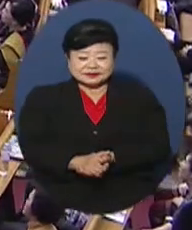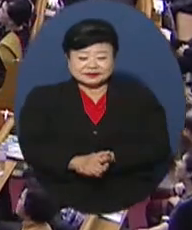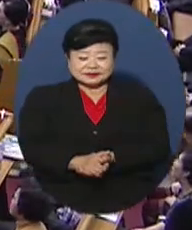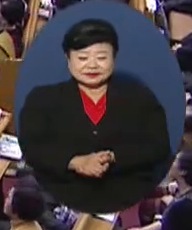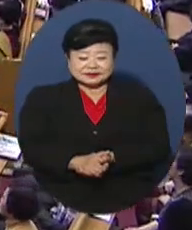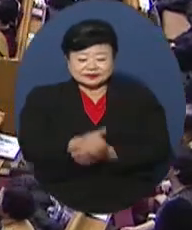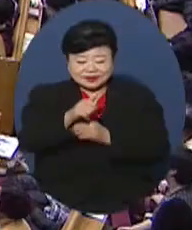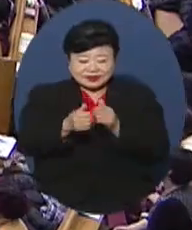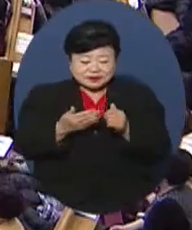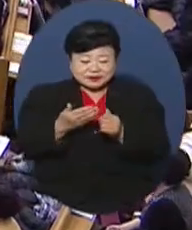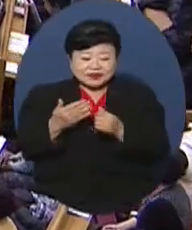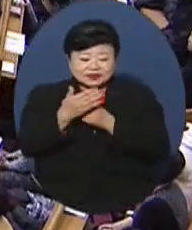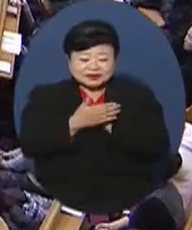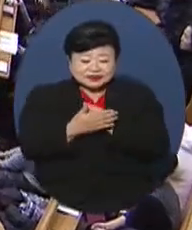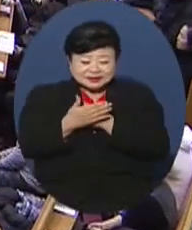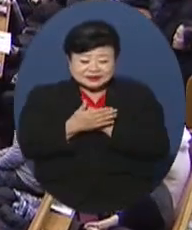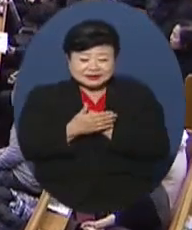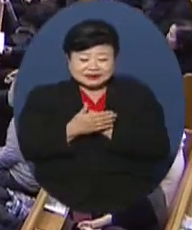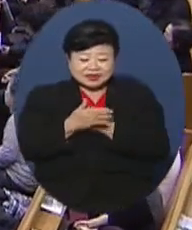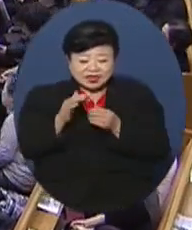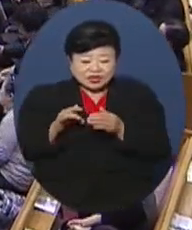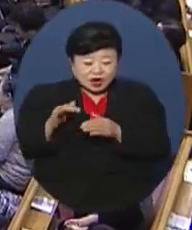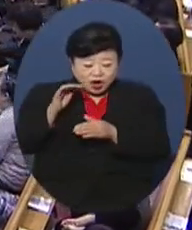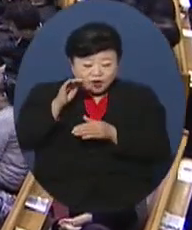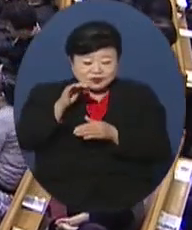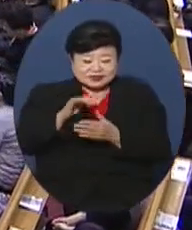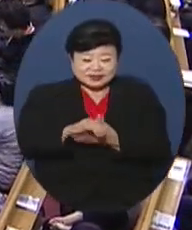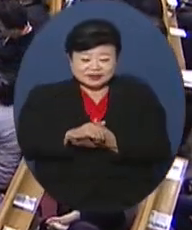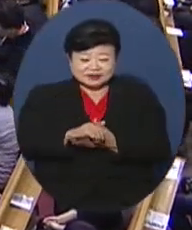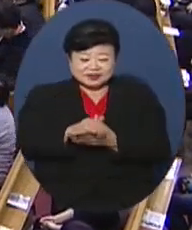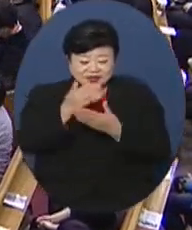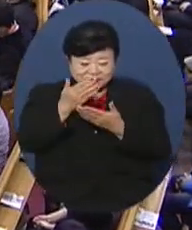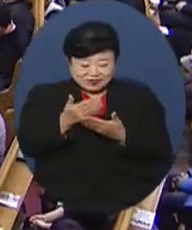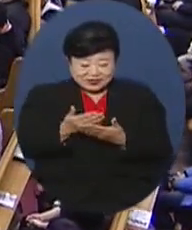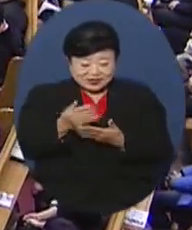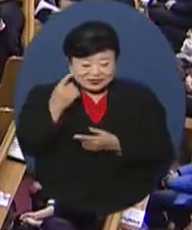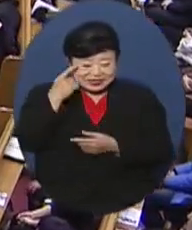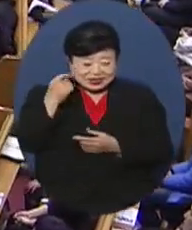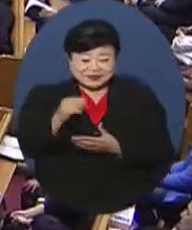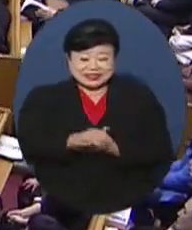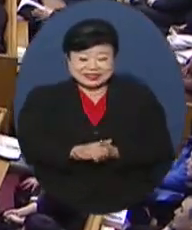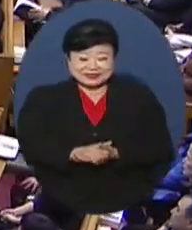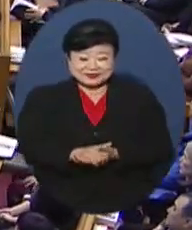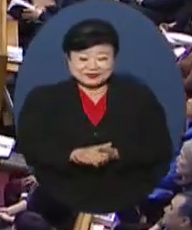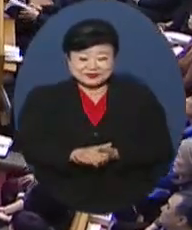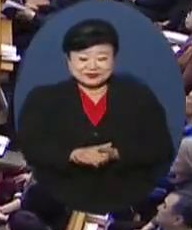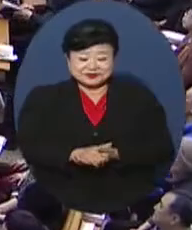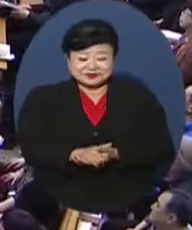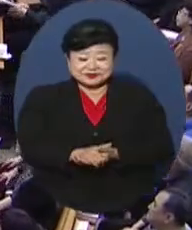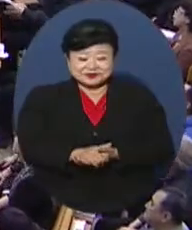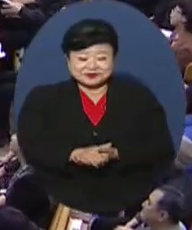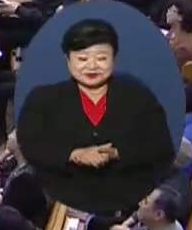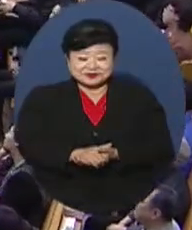우리 하나님의 은혜를 넘치게 받았다고 생각합니다.